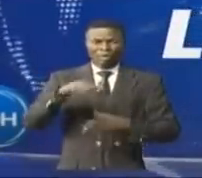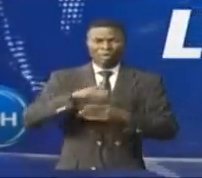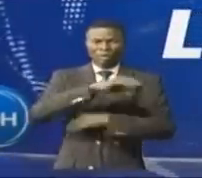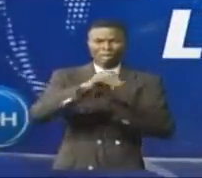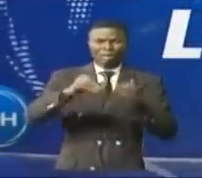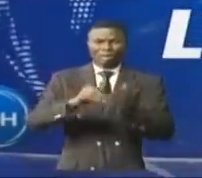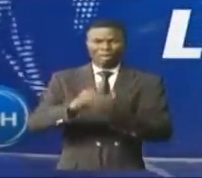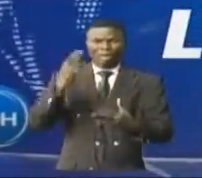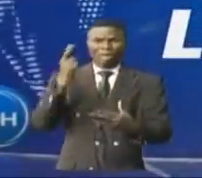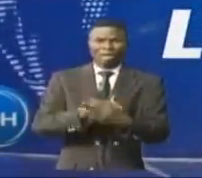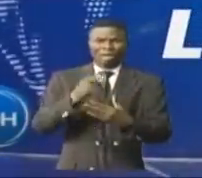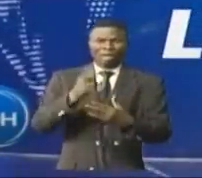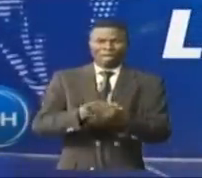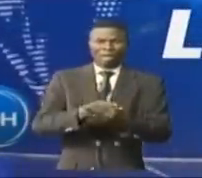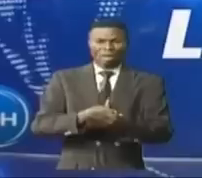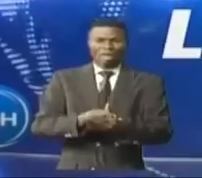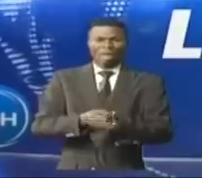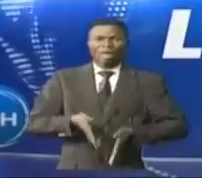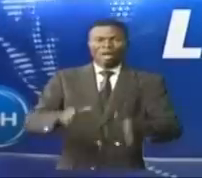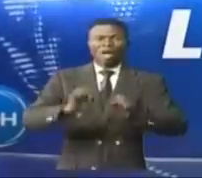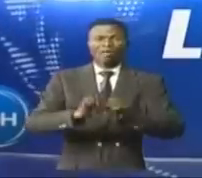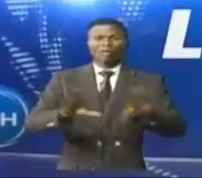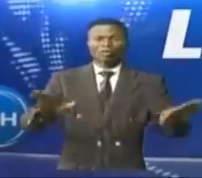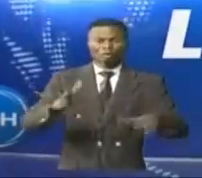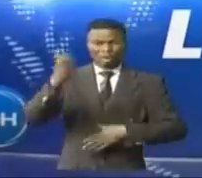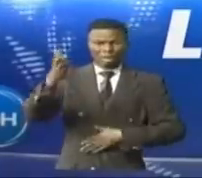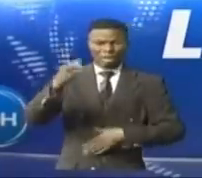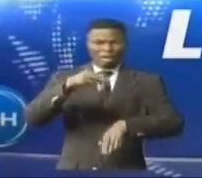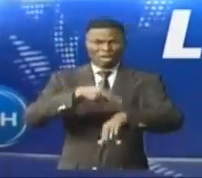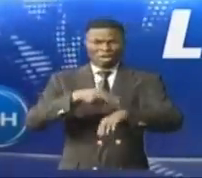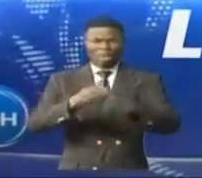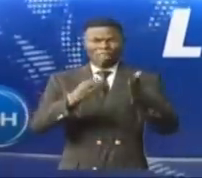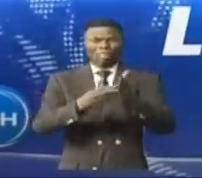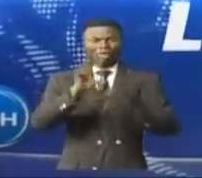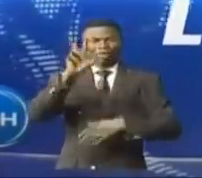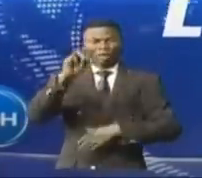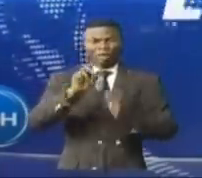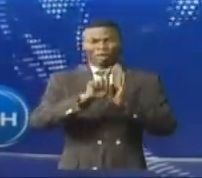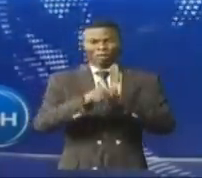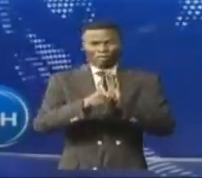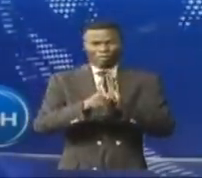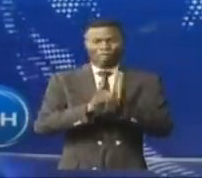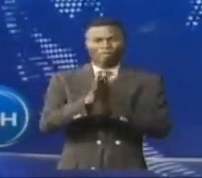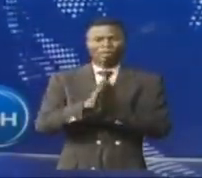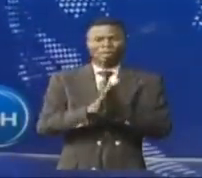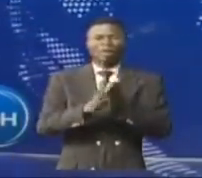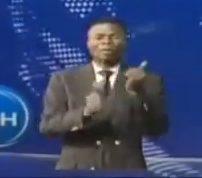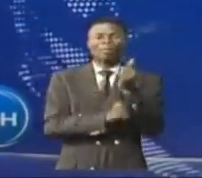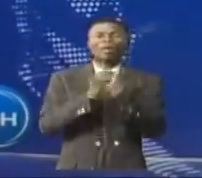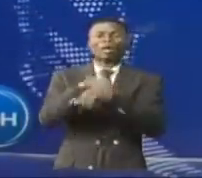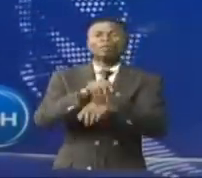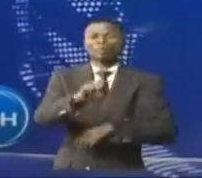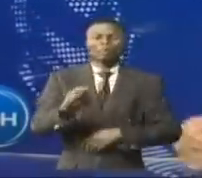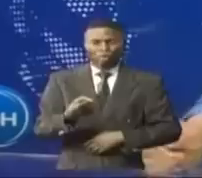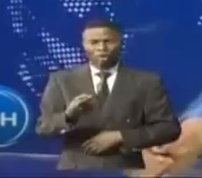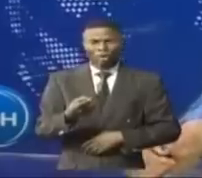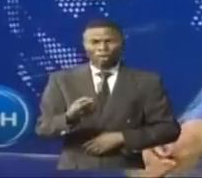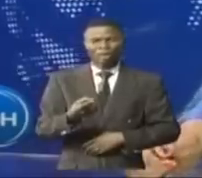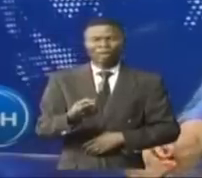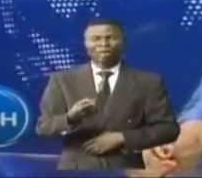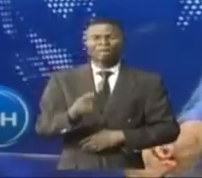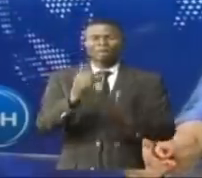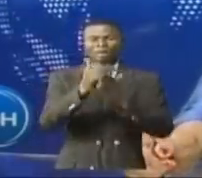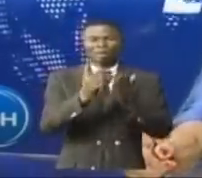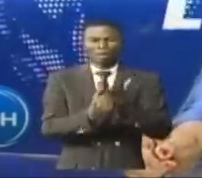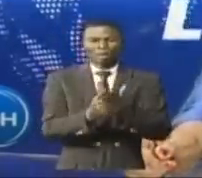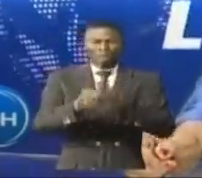pour handicapés sur Owerri à partir de 9h30. Sont concernés par cette invitation